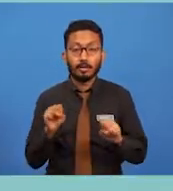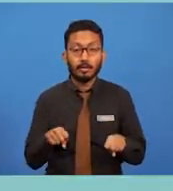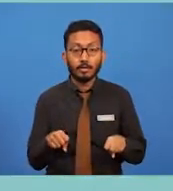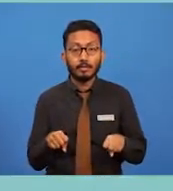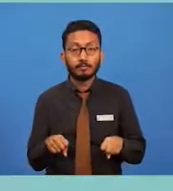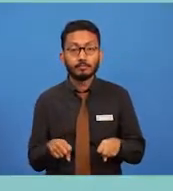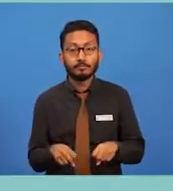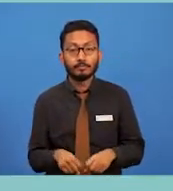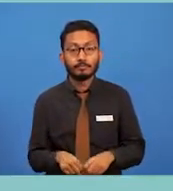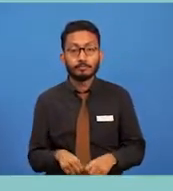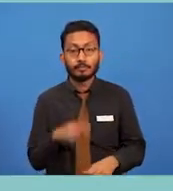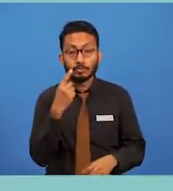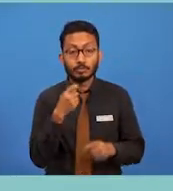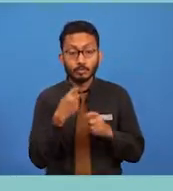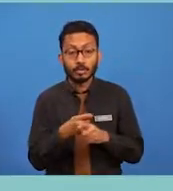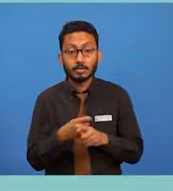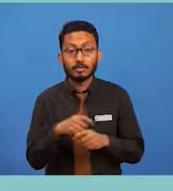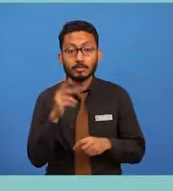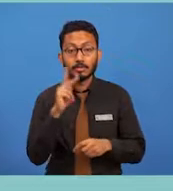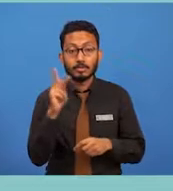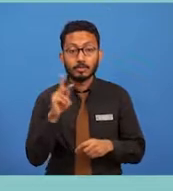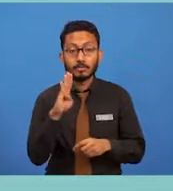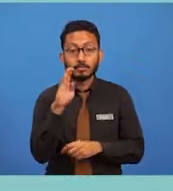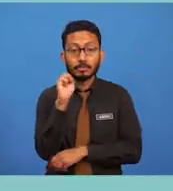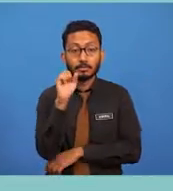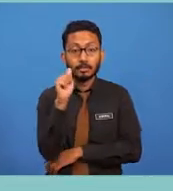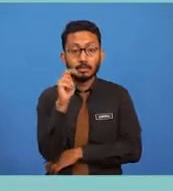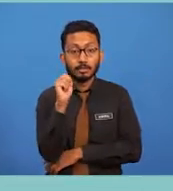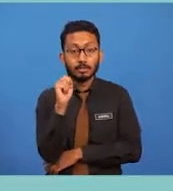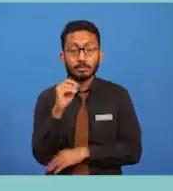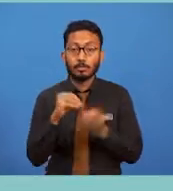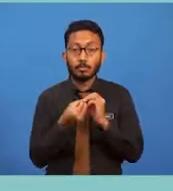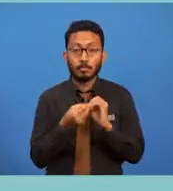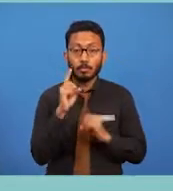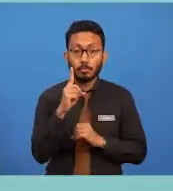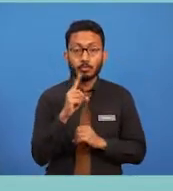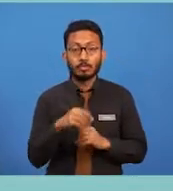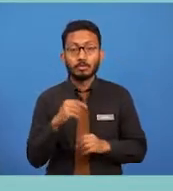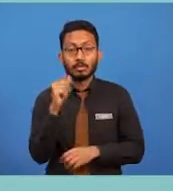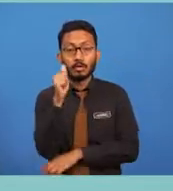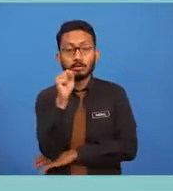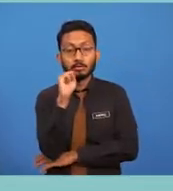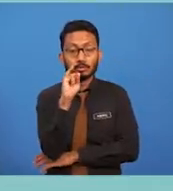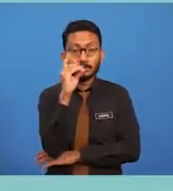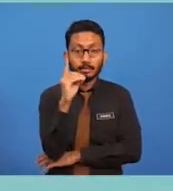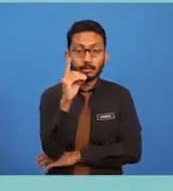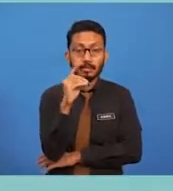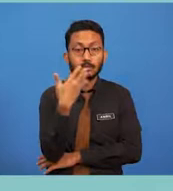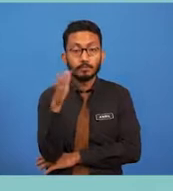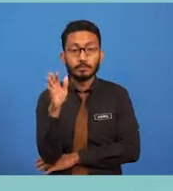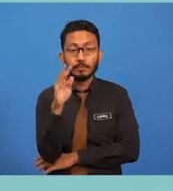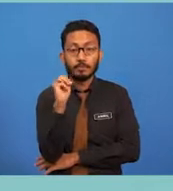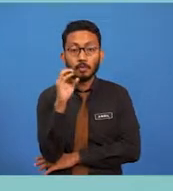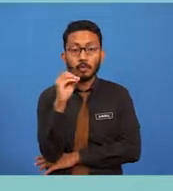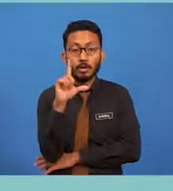asid monoprotik. Kedua, asid diprotik. Dan yang terakhir,